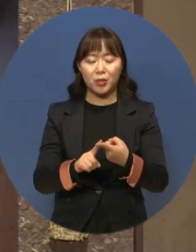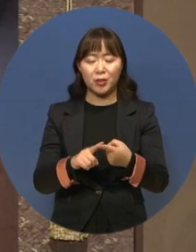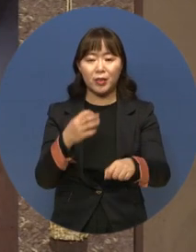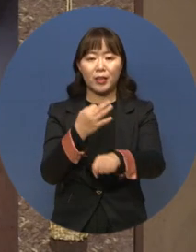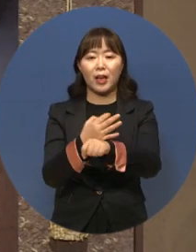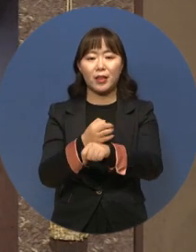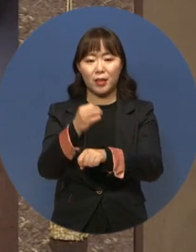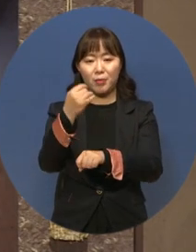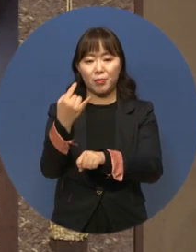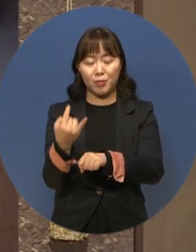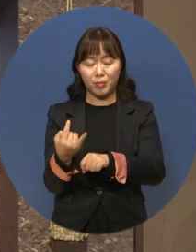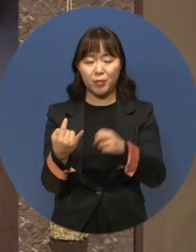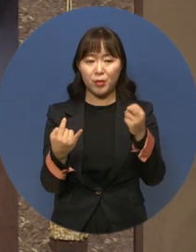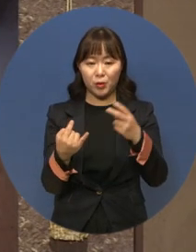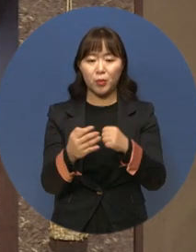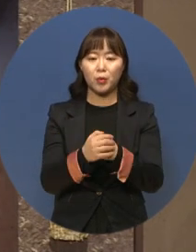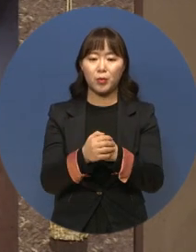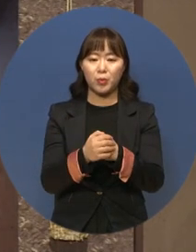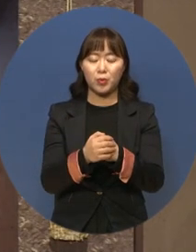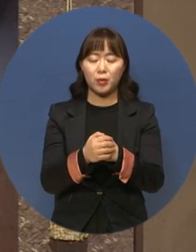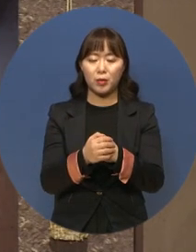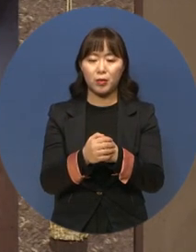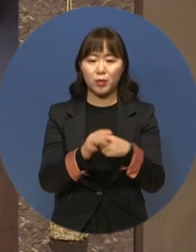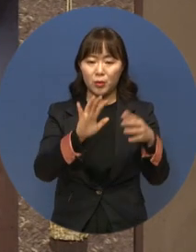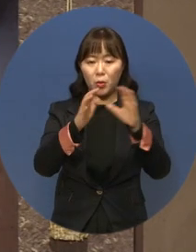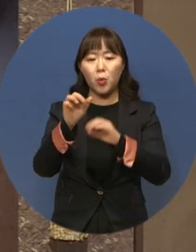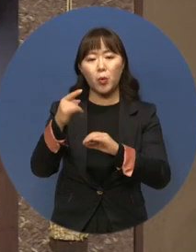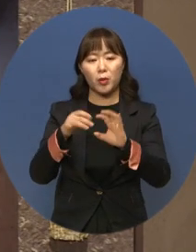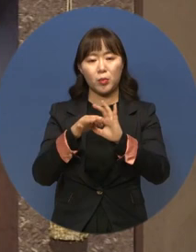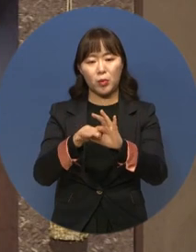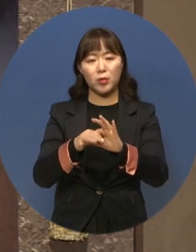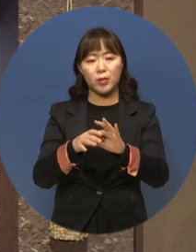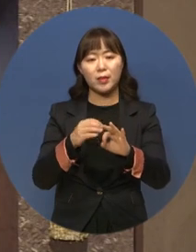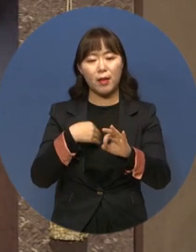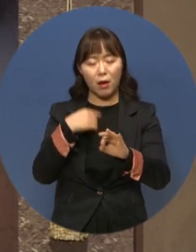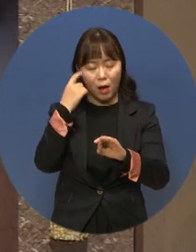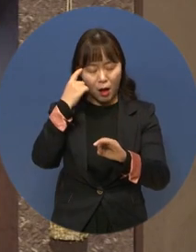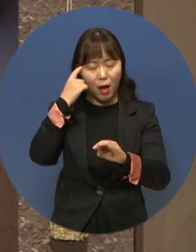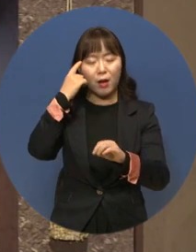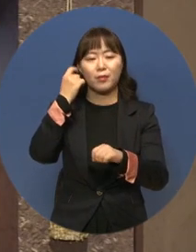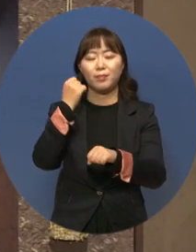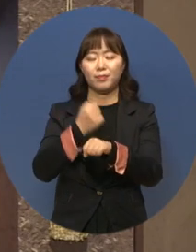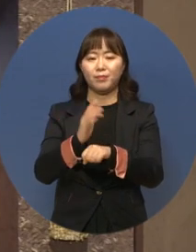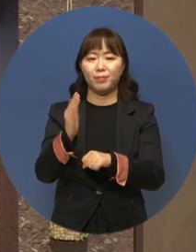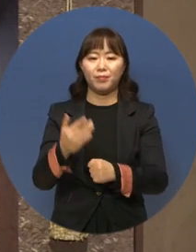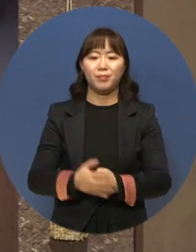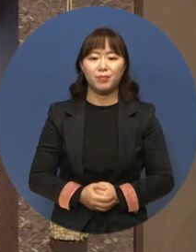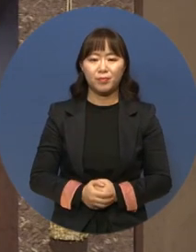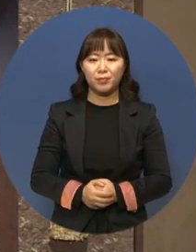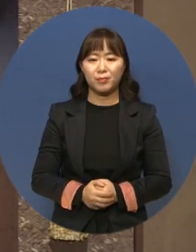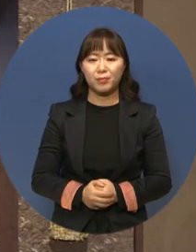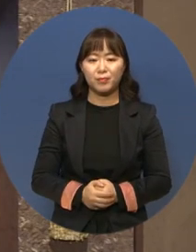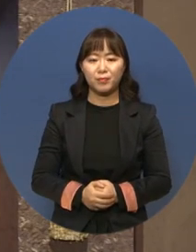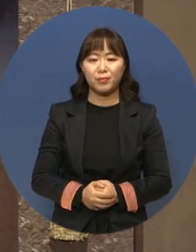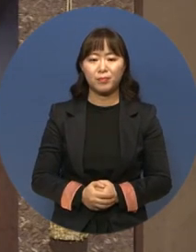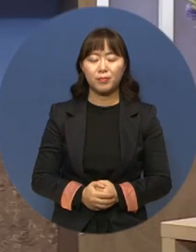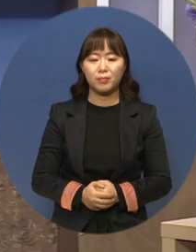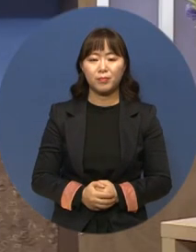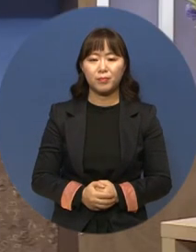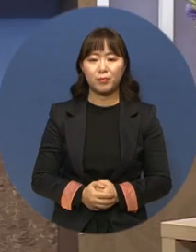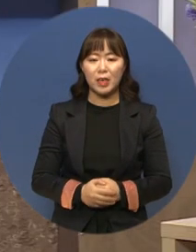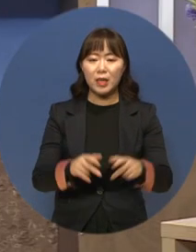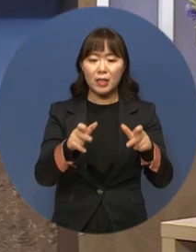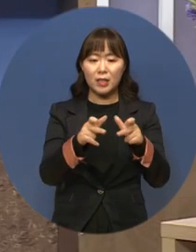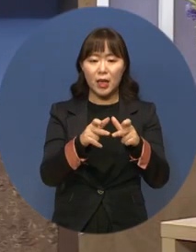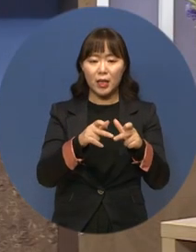이제 그 간담회하고 토론회를 통해서 이제 좀 제가 좀 인지하게 된 것이죠. 예. 그러니까